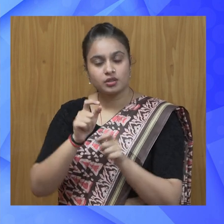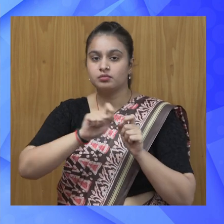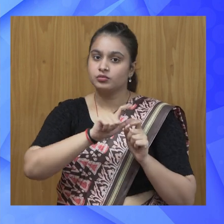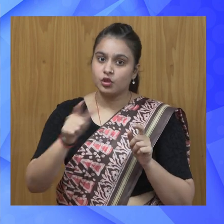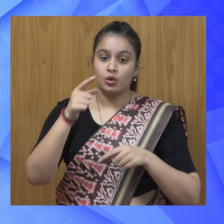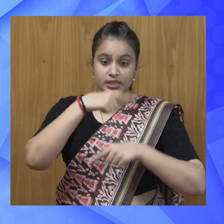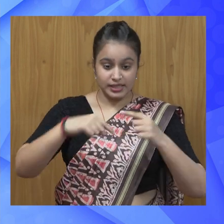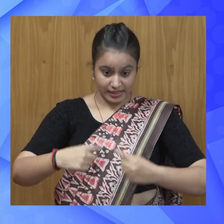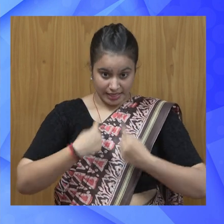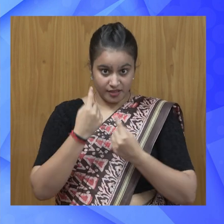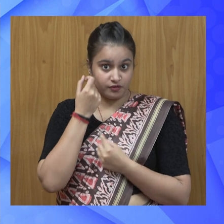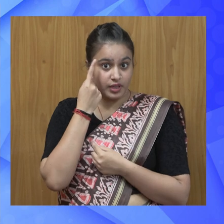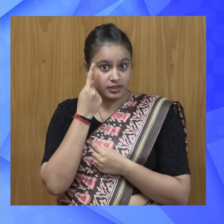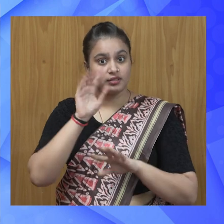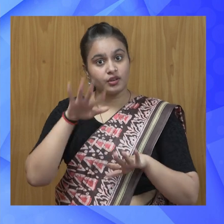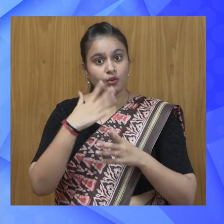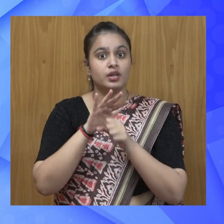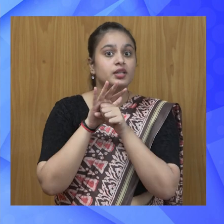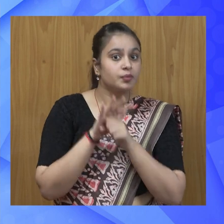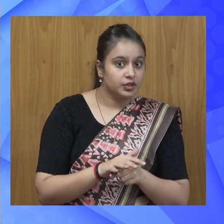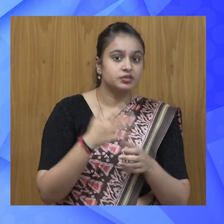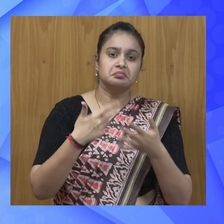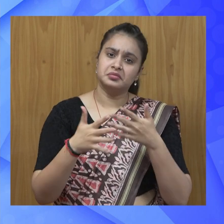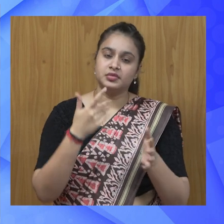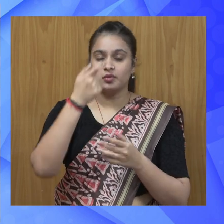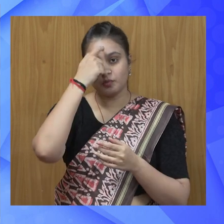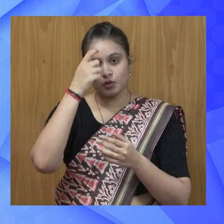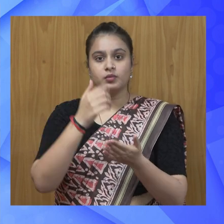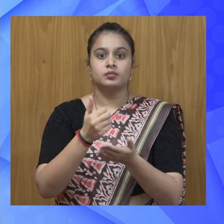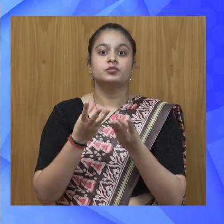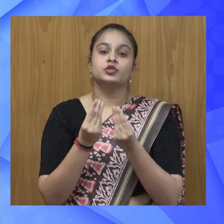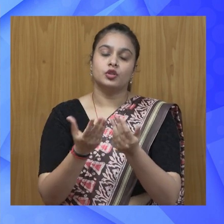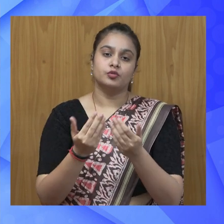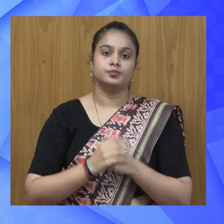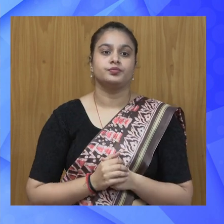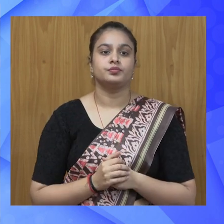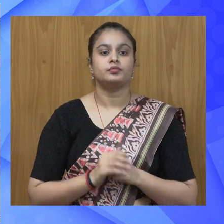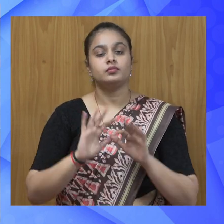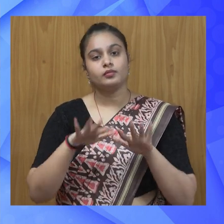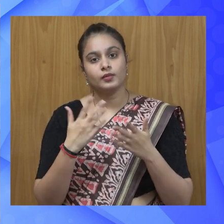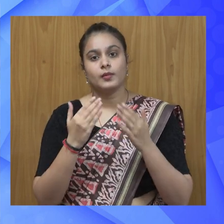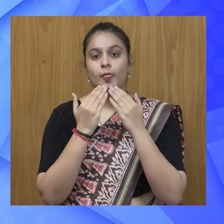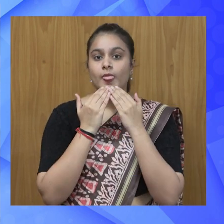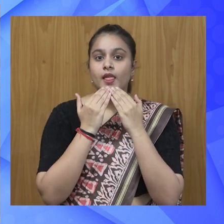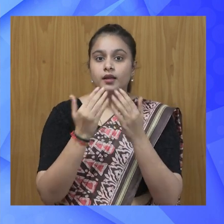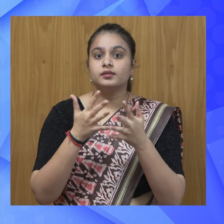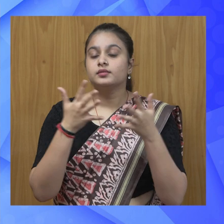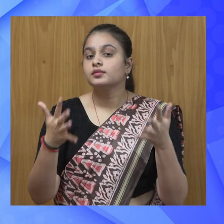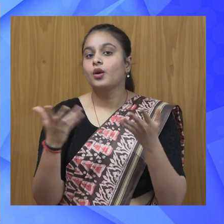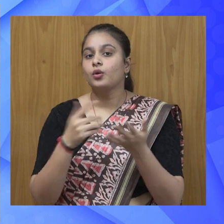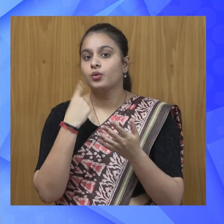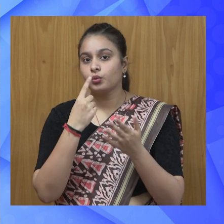को समझने और तनाव के किसी भी लक्षण की पहचान करने में मदद करेगा. आवर सिंसियर थैंक्स आल्सो गो टू लक्ष्मी